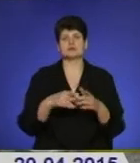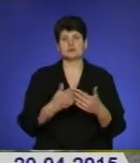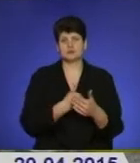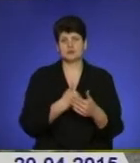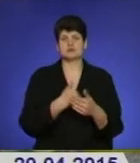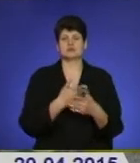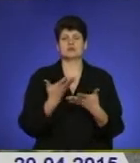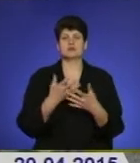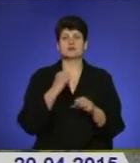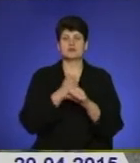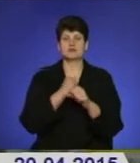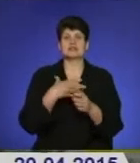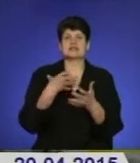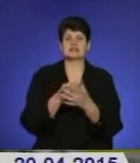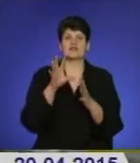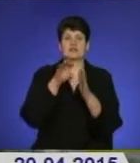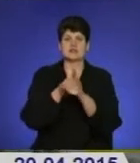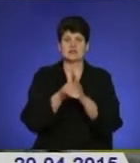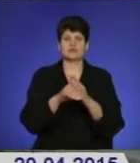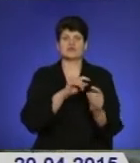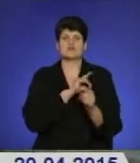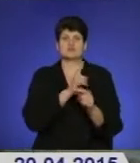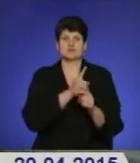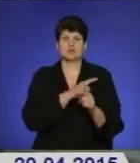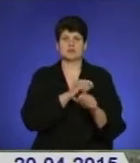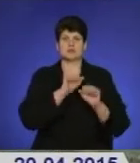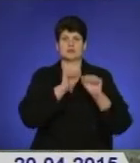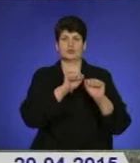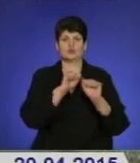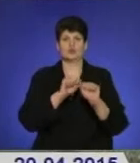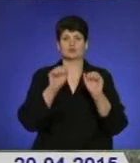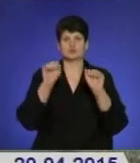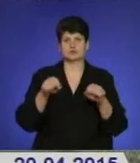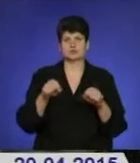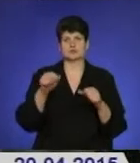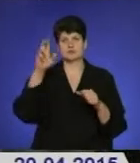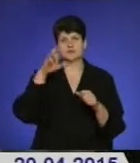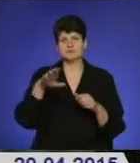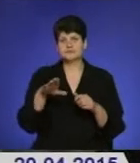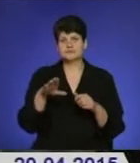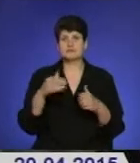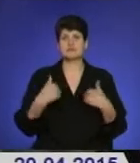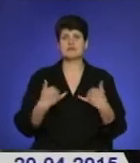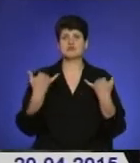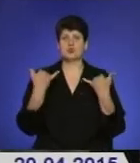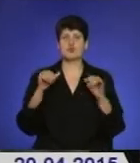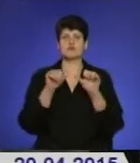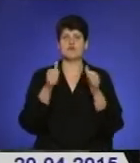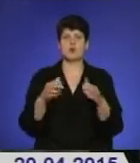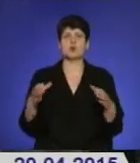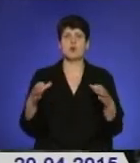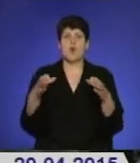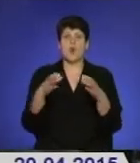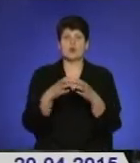у зміцнення обороноздатності країни та усім, хто допомагає у будівництві на Луганщині. Ми сьогодні сформували колону,